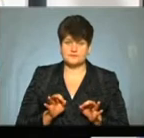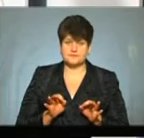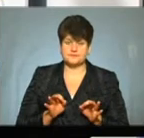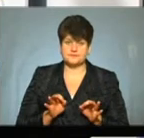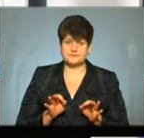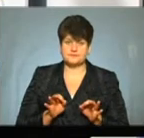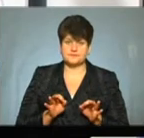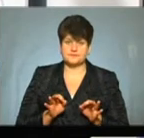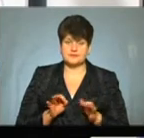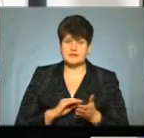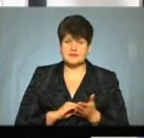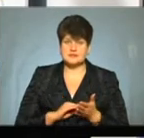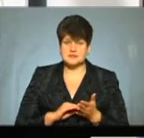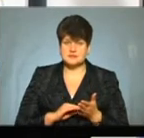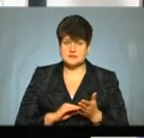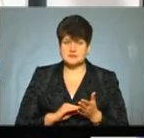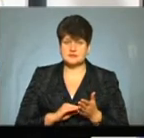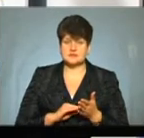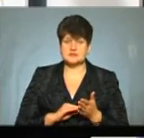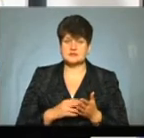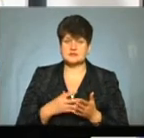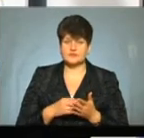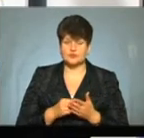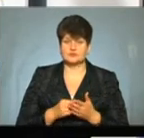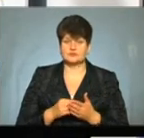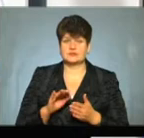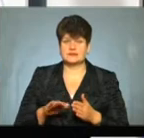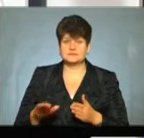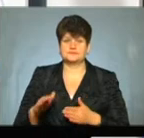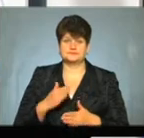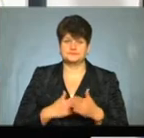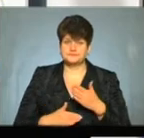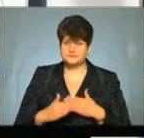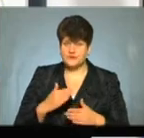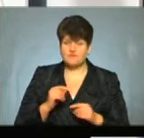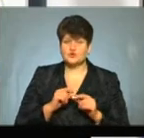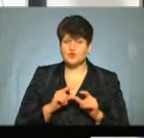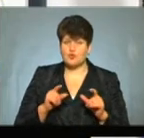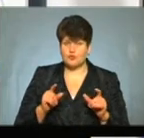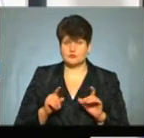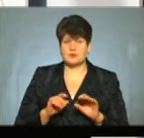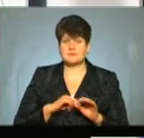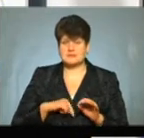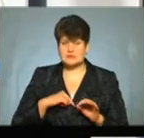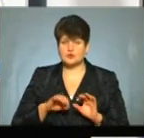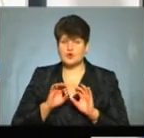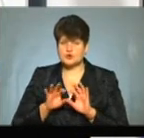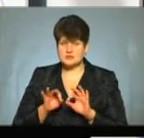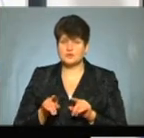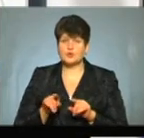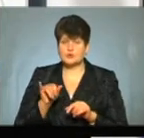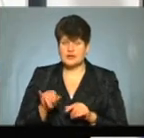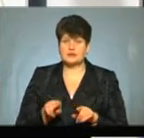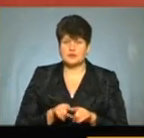записати свою дитину, особливо дитину, у школу. І як правильно це зробити. І наш психолог розказав того, що в неї теж є особлива